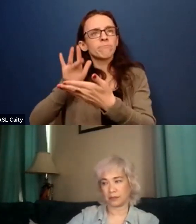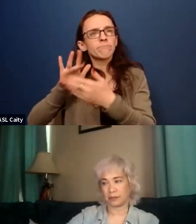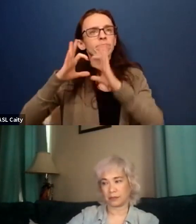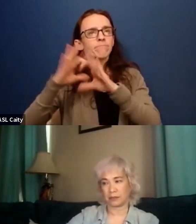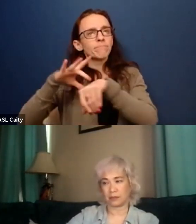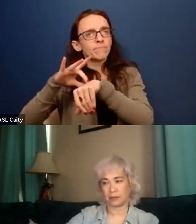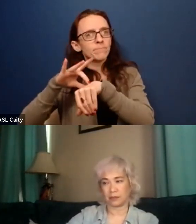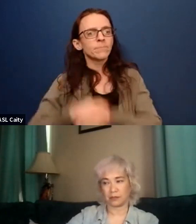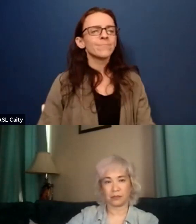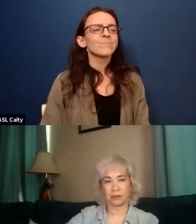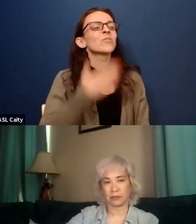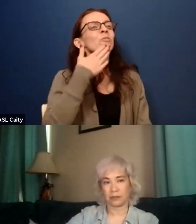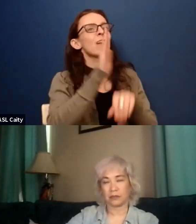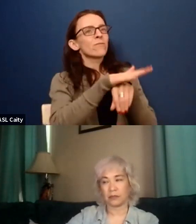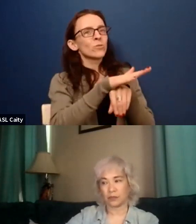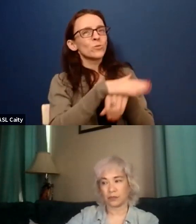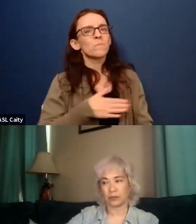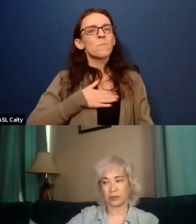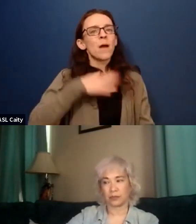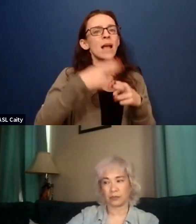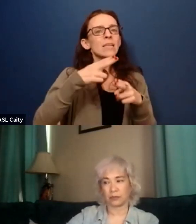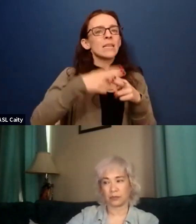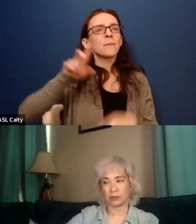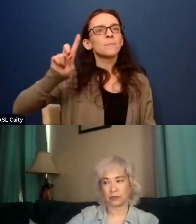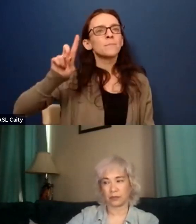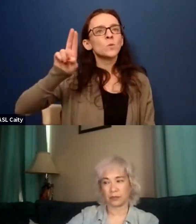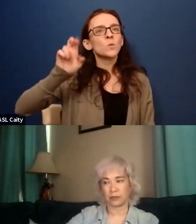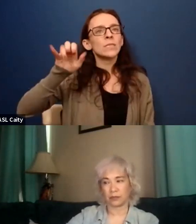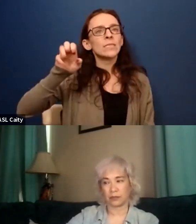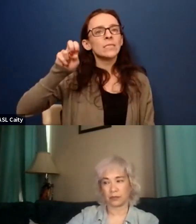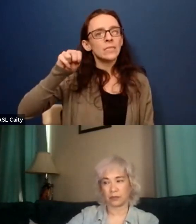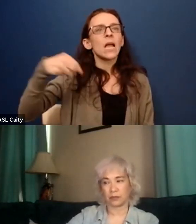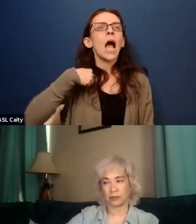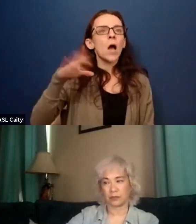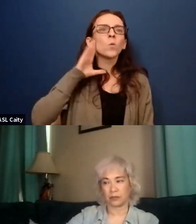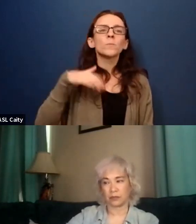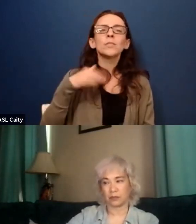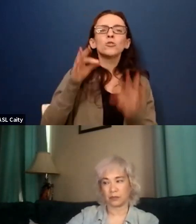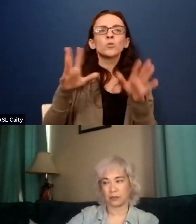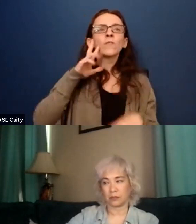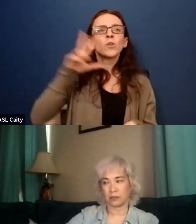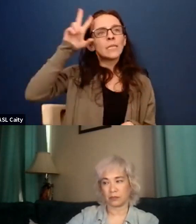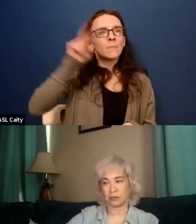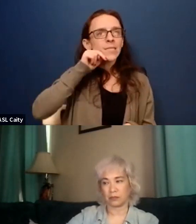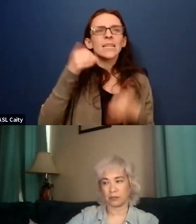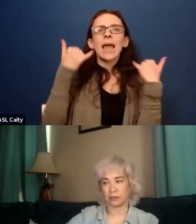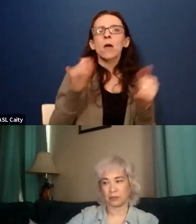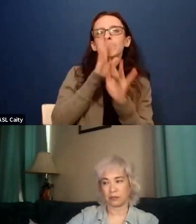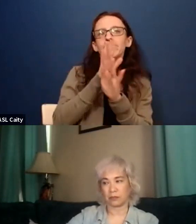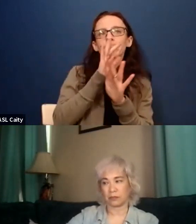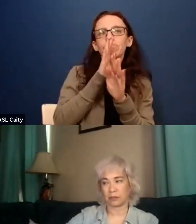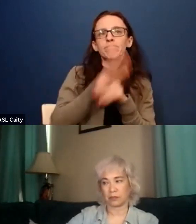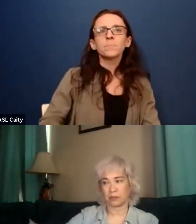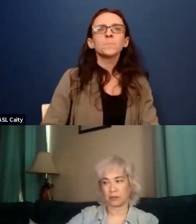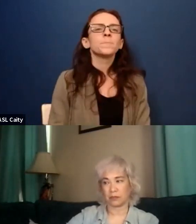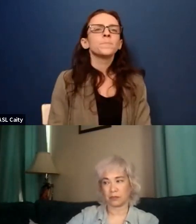Good afternoon. My name is Duyên. I'm Vietnamese interpreter for the meeting tonight. Xin chào các anh chị. Em sẽ là thông dịch viên liên tục cho